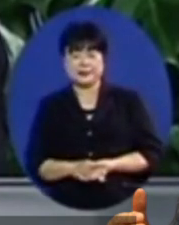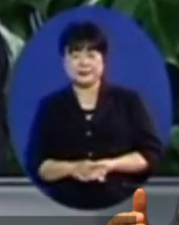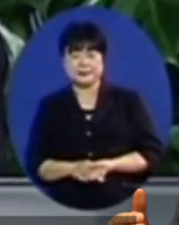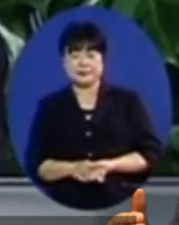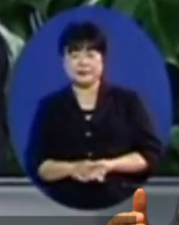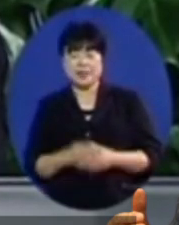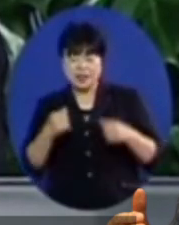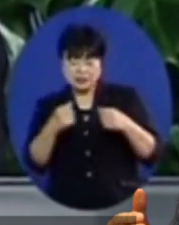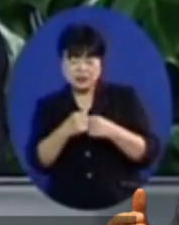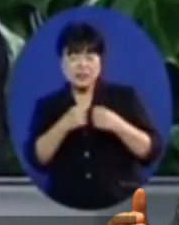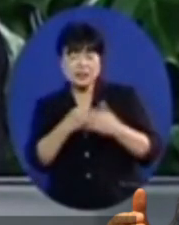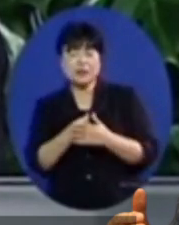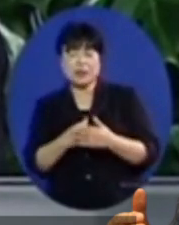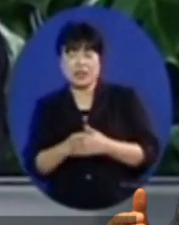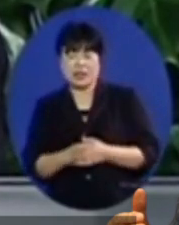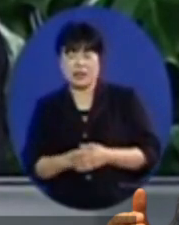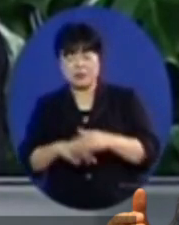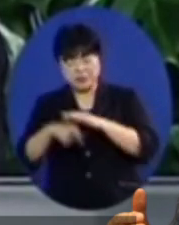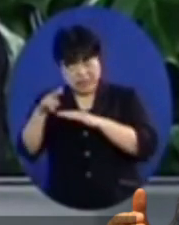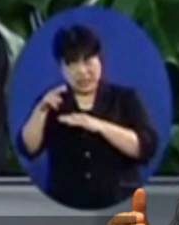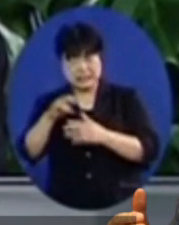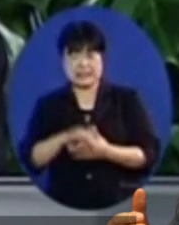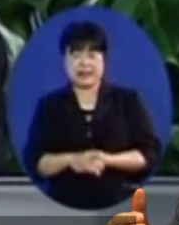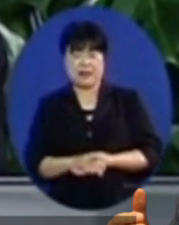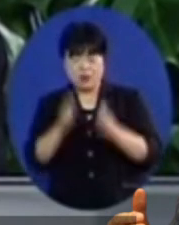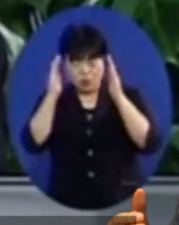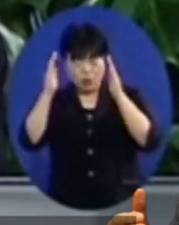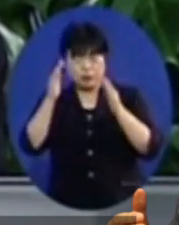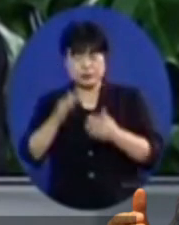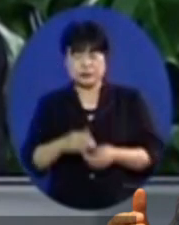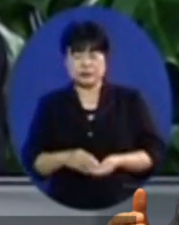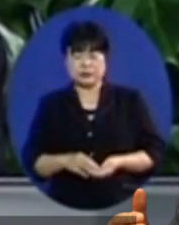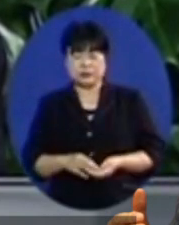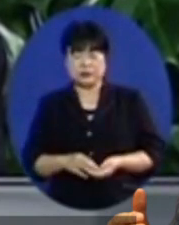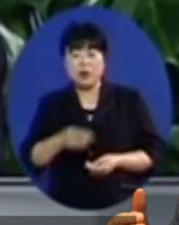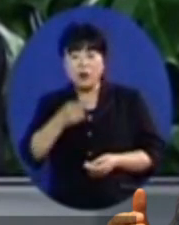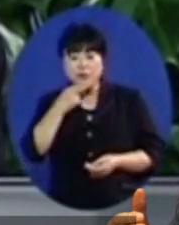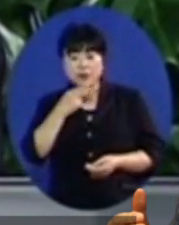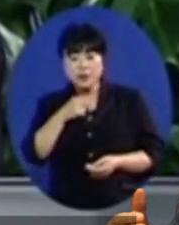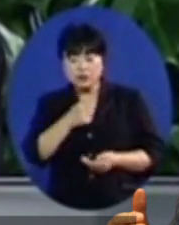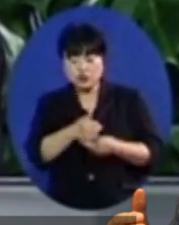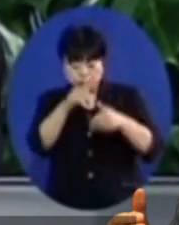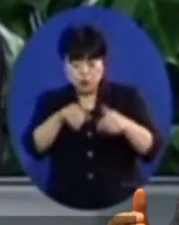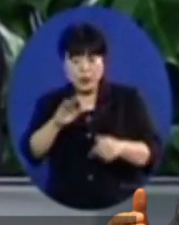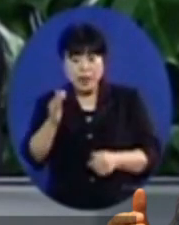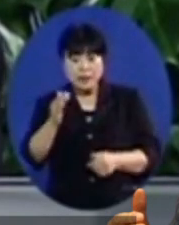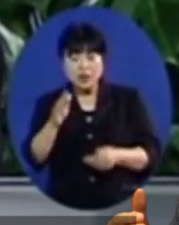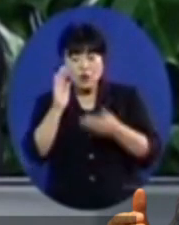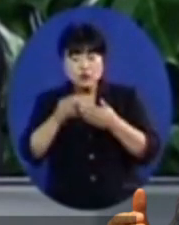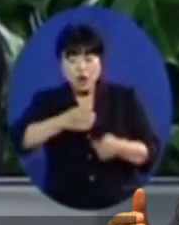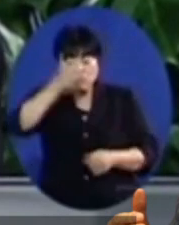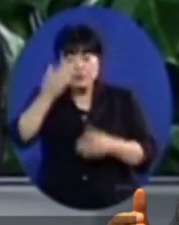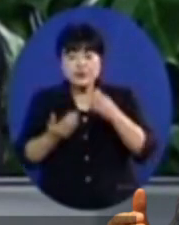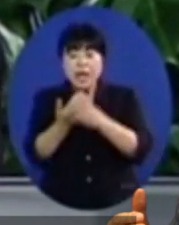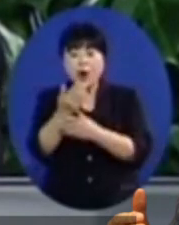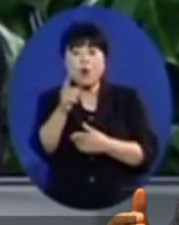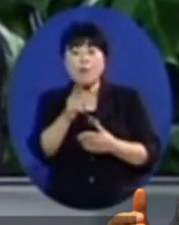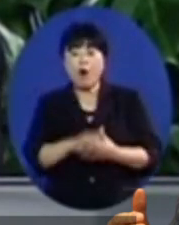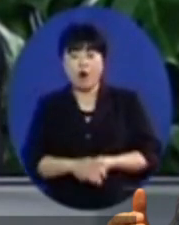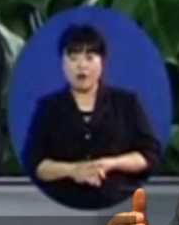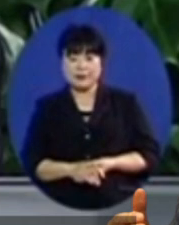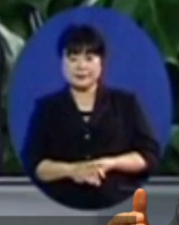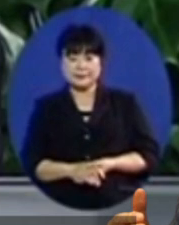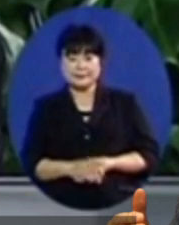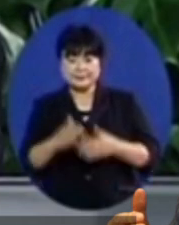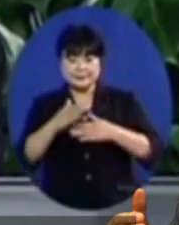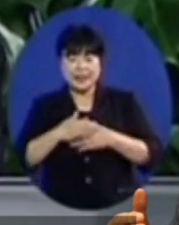그런데 제가 주의 종이 되고 난 다음에 무슨 꿈이 생겼느냐?